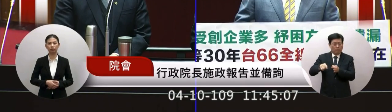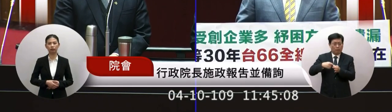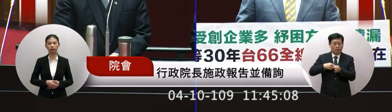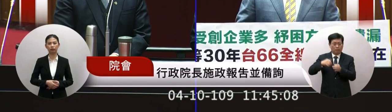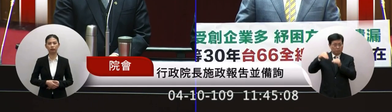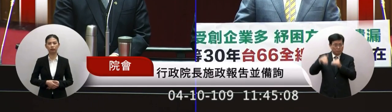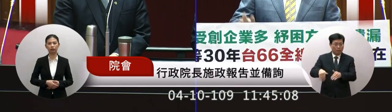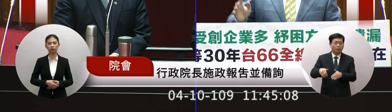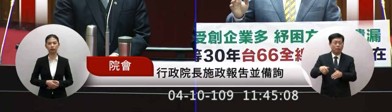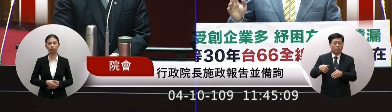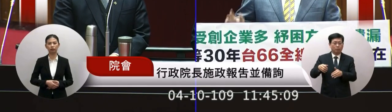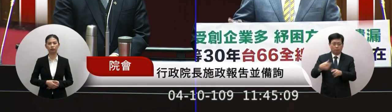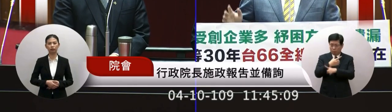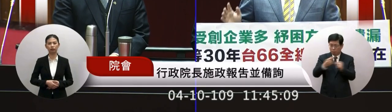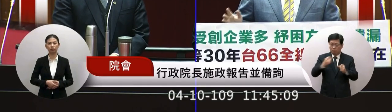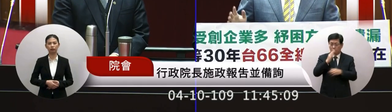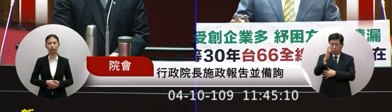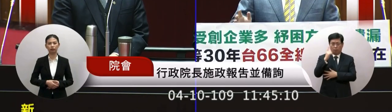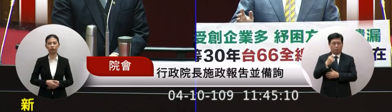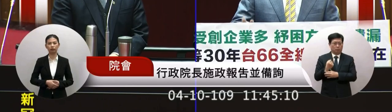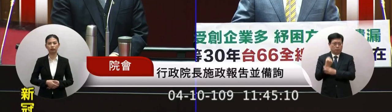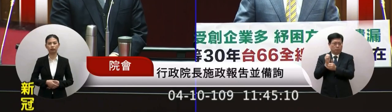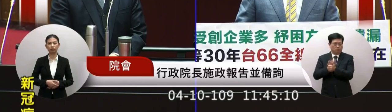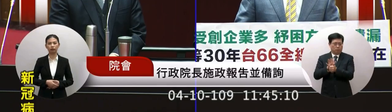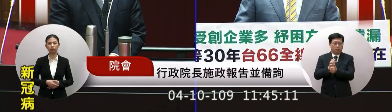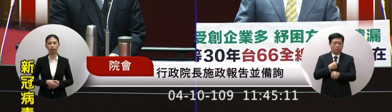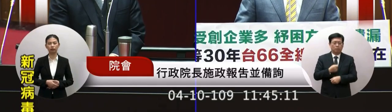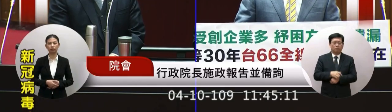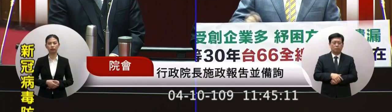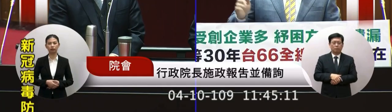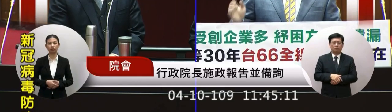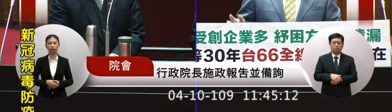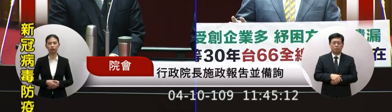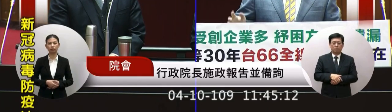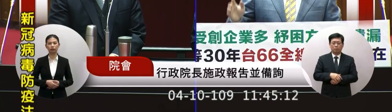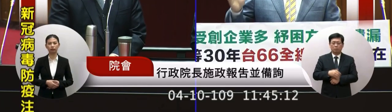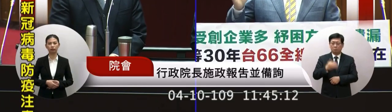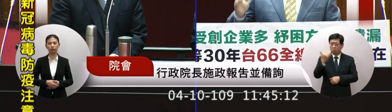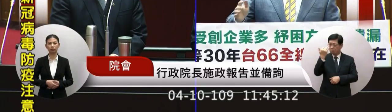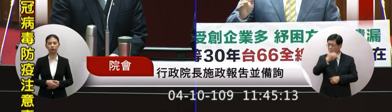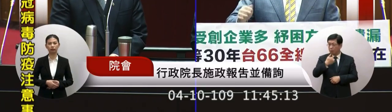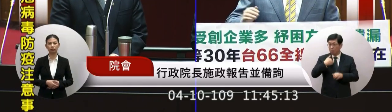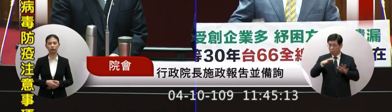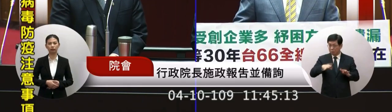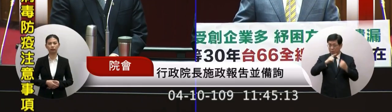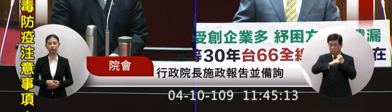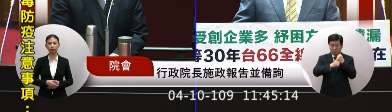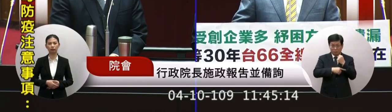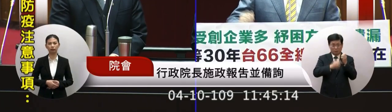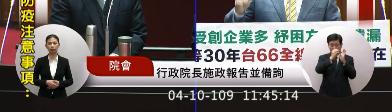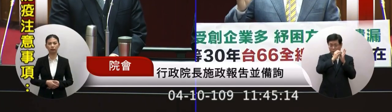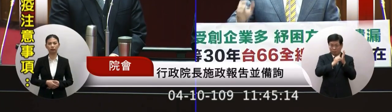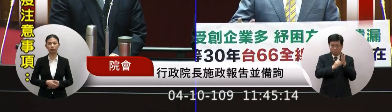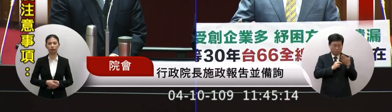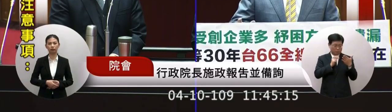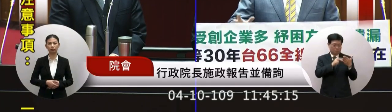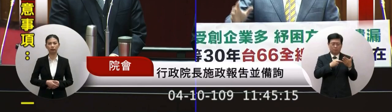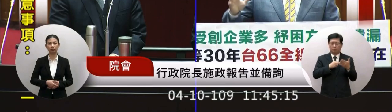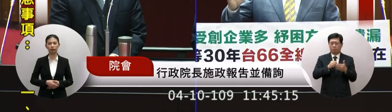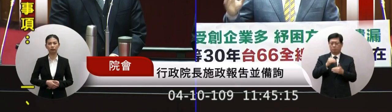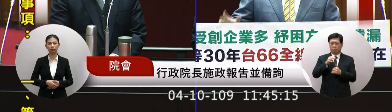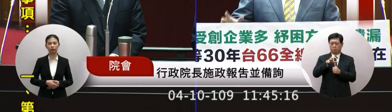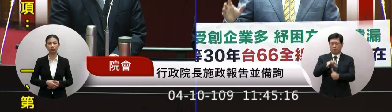的产业，都在我们政府大力扶助的范围之内。好，但是呢，我们现在的法条文字却限制